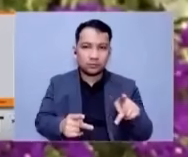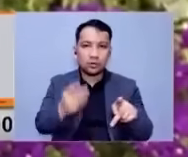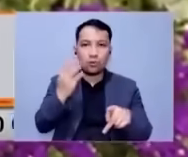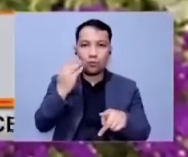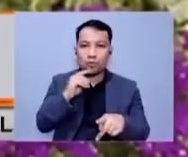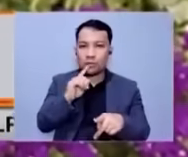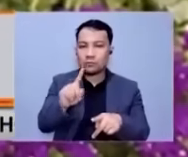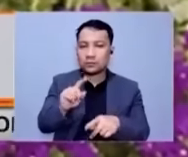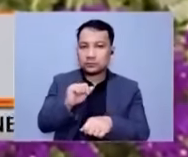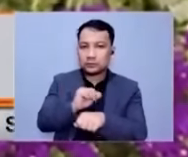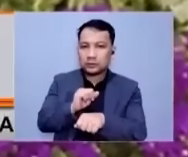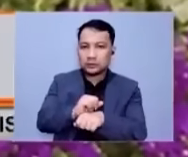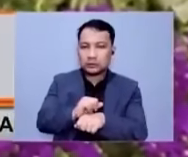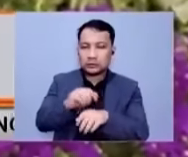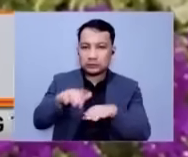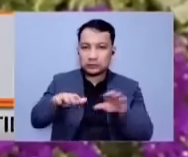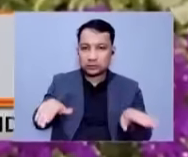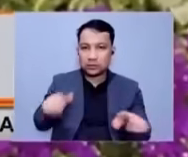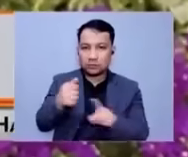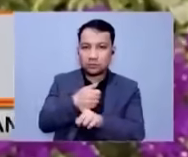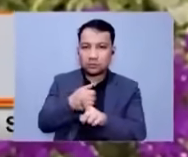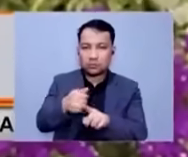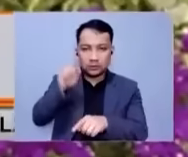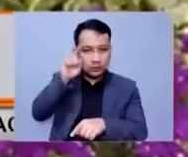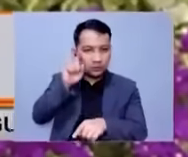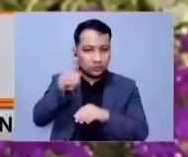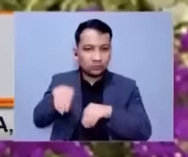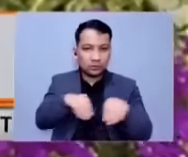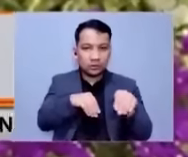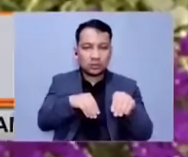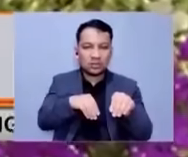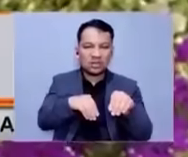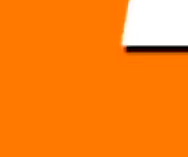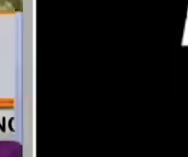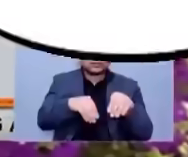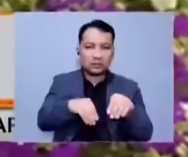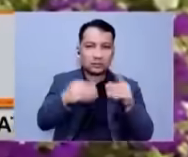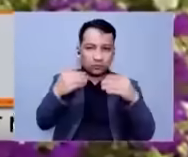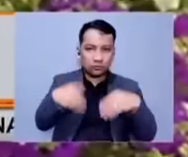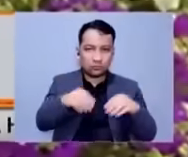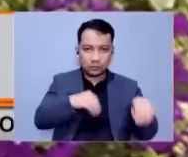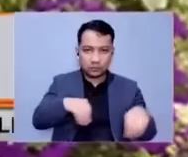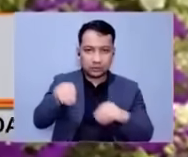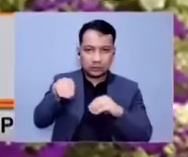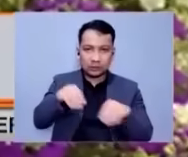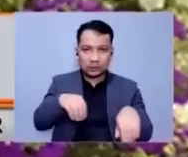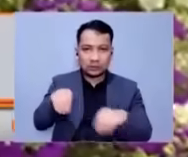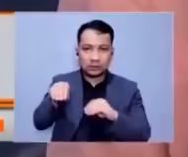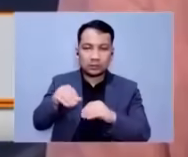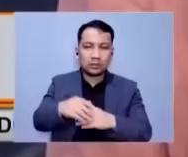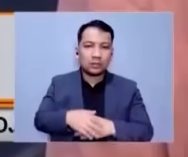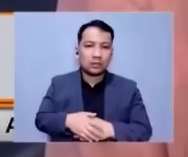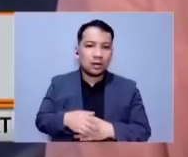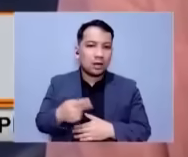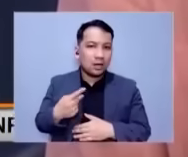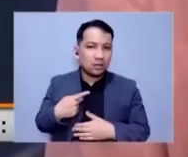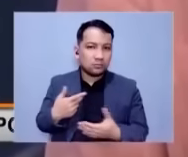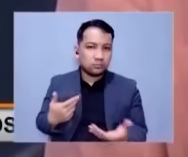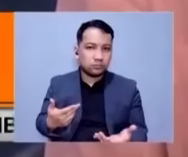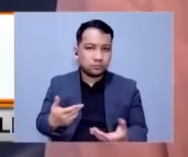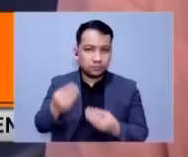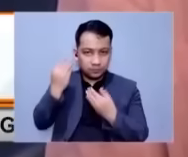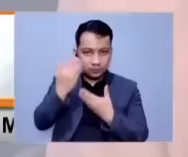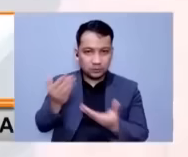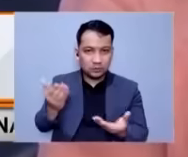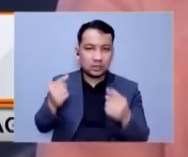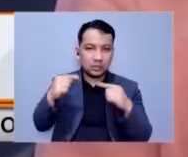kasong child abuse, sexual abuse at qualified human trafficking. We do have information that he is still